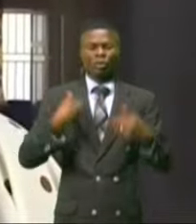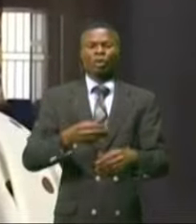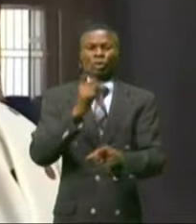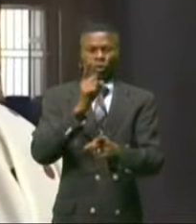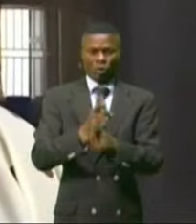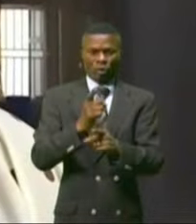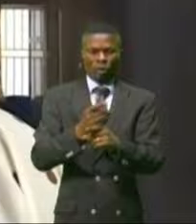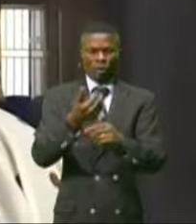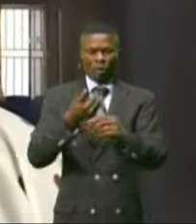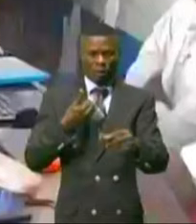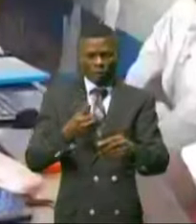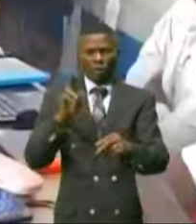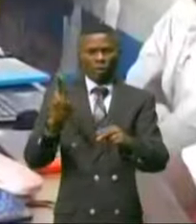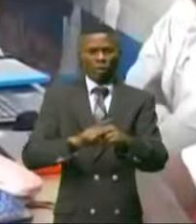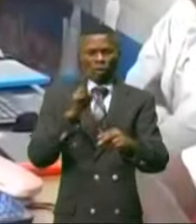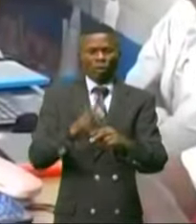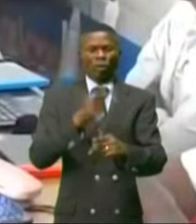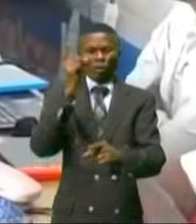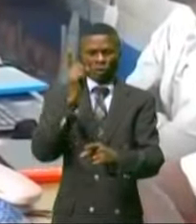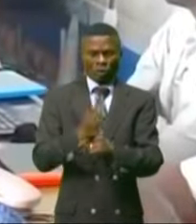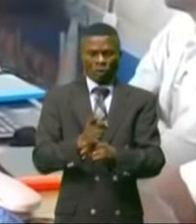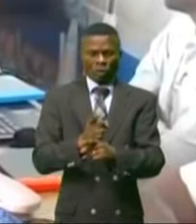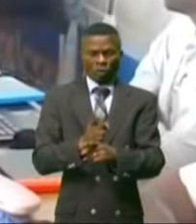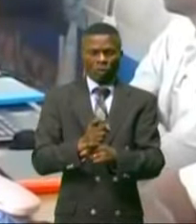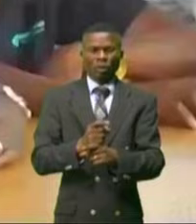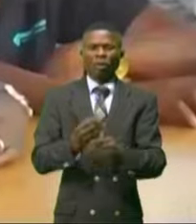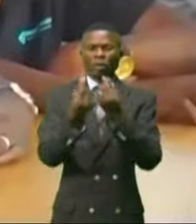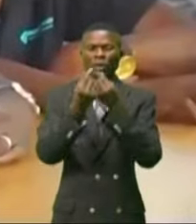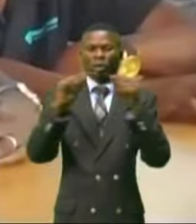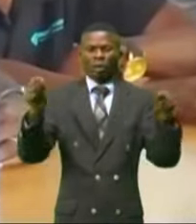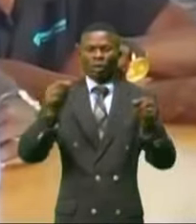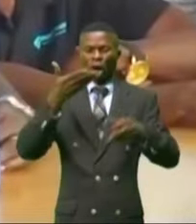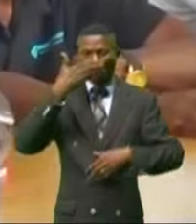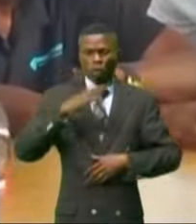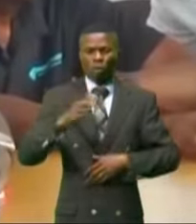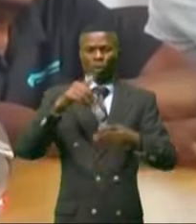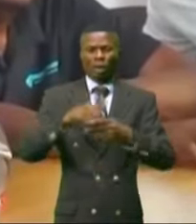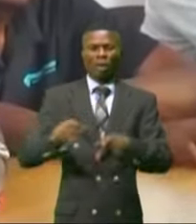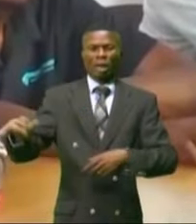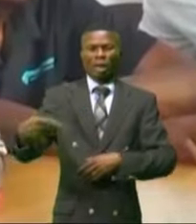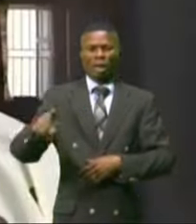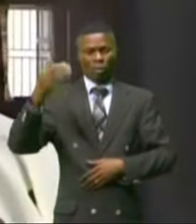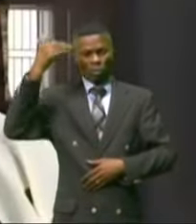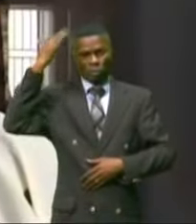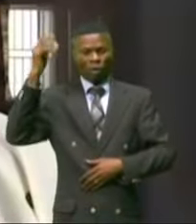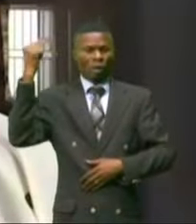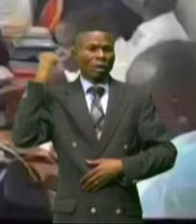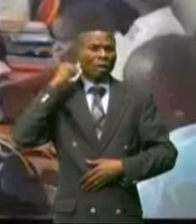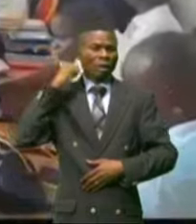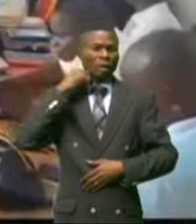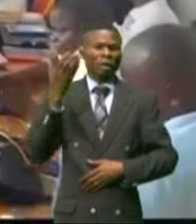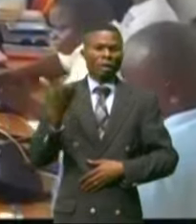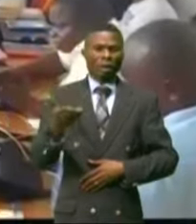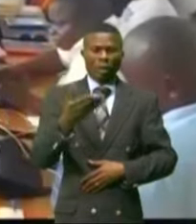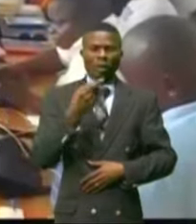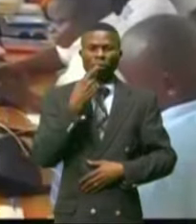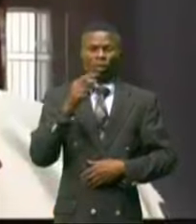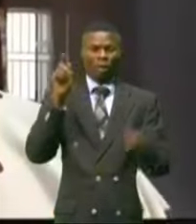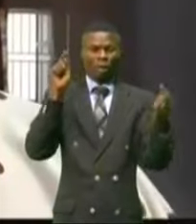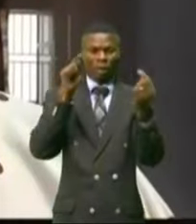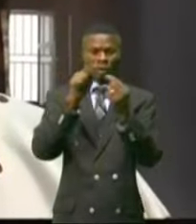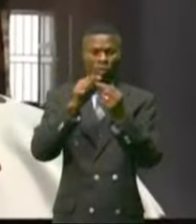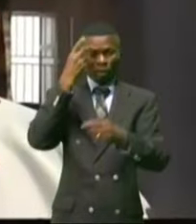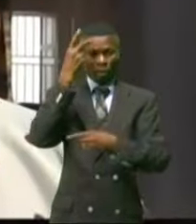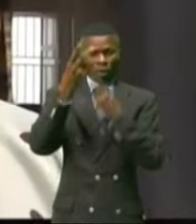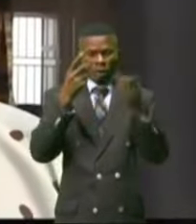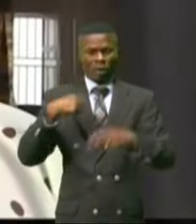hiérarchique avant l'exécution effective de cette gratuité à l'Équateur. Le docteur Francine Il est là. Le but de notre visite,